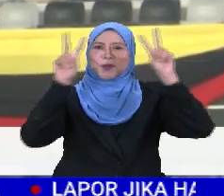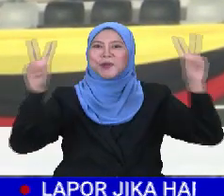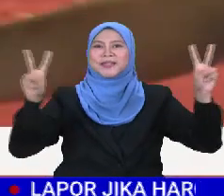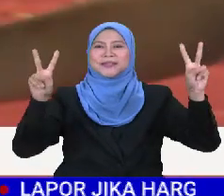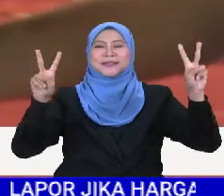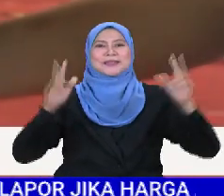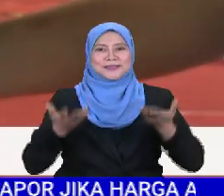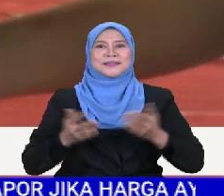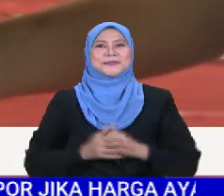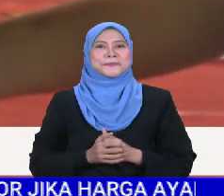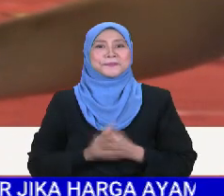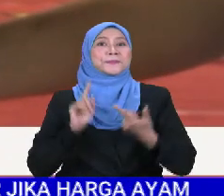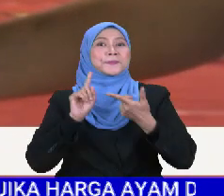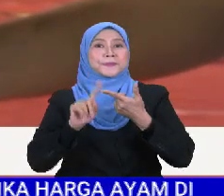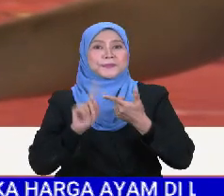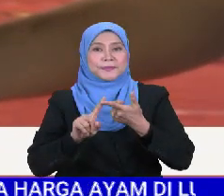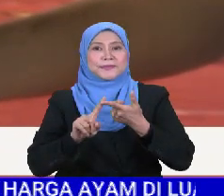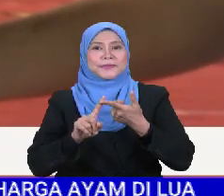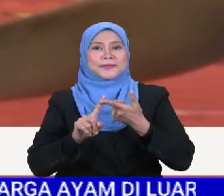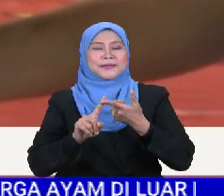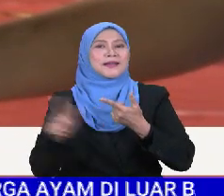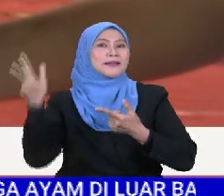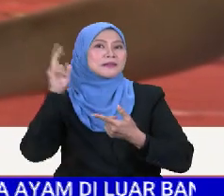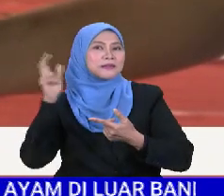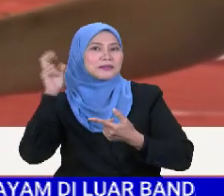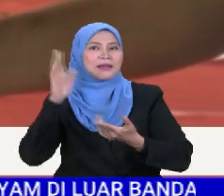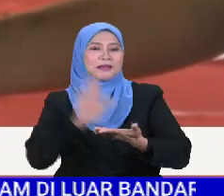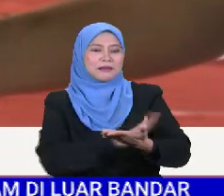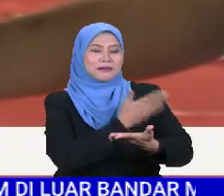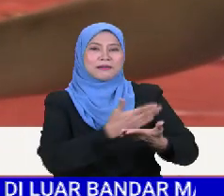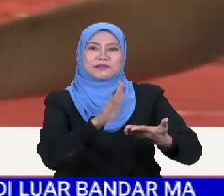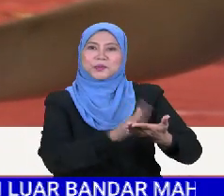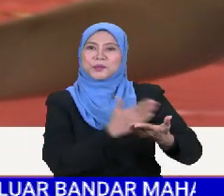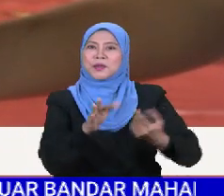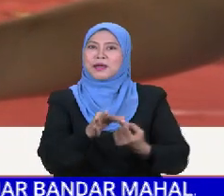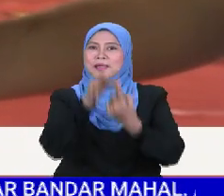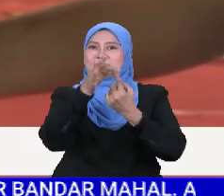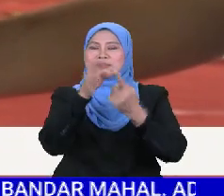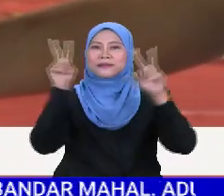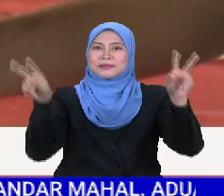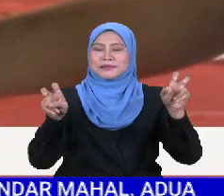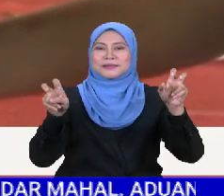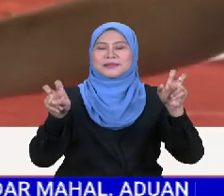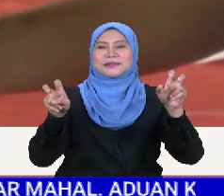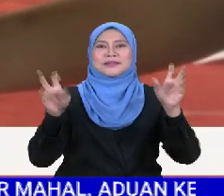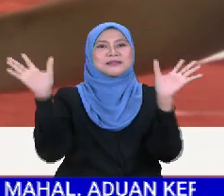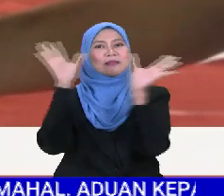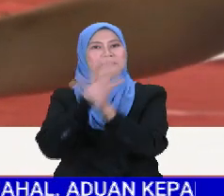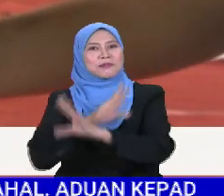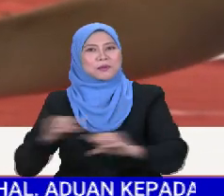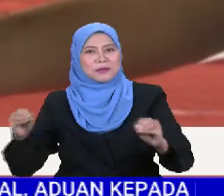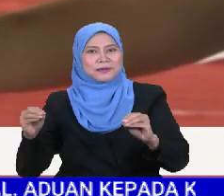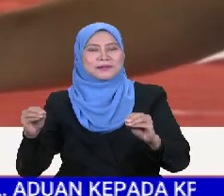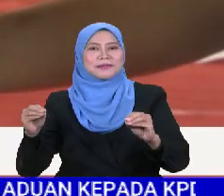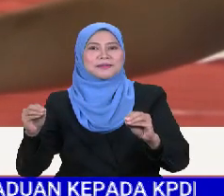Yang kedua, sudah pasti kita akan perdengarkan sebuah lagu khas berjudul Dirgahayu Sarawak, ciptaan Shanah